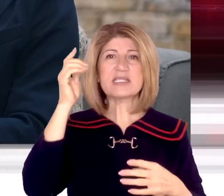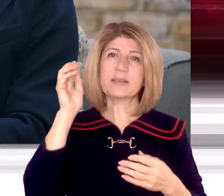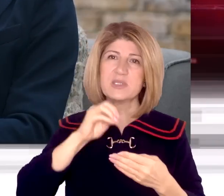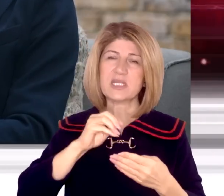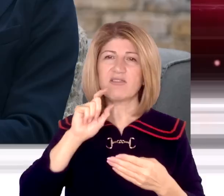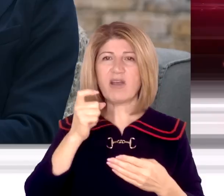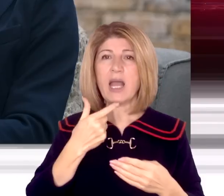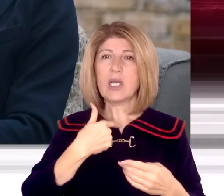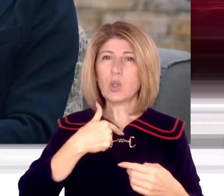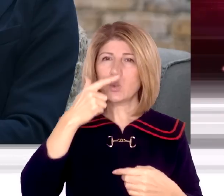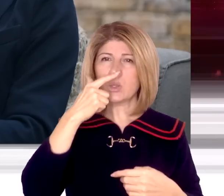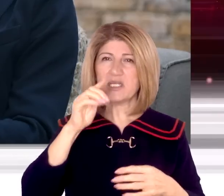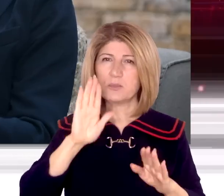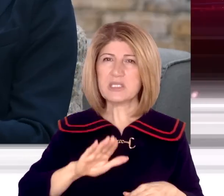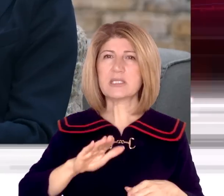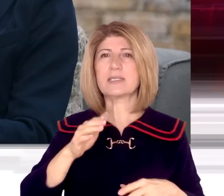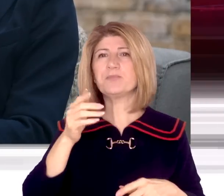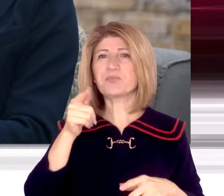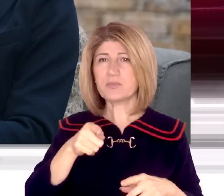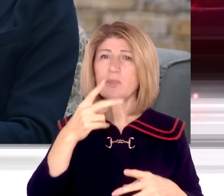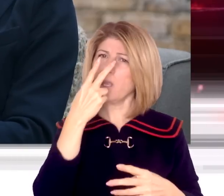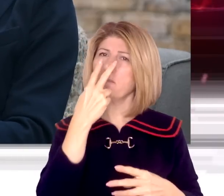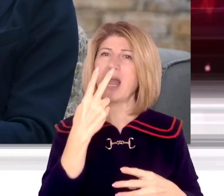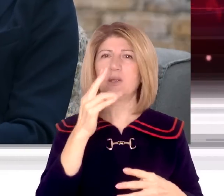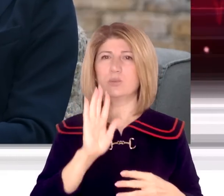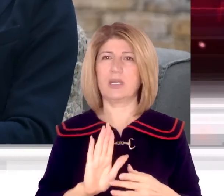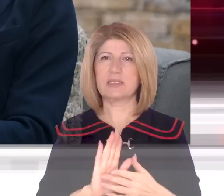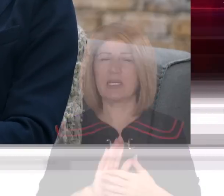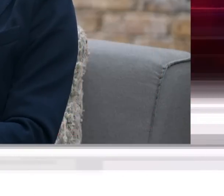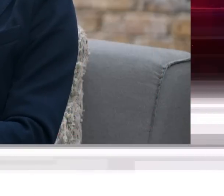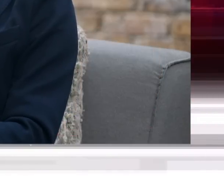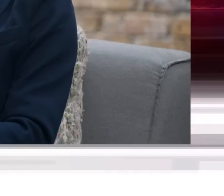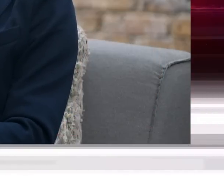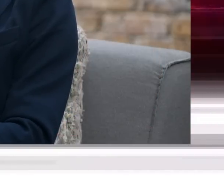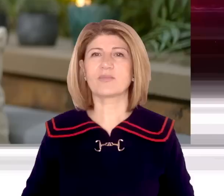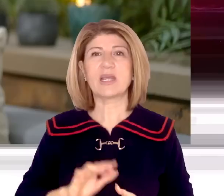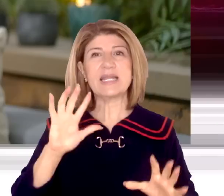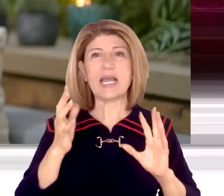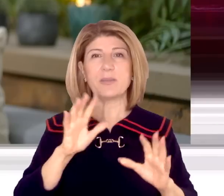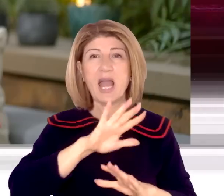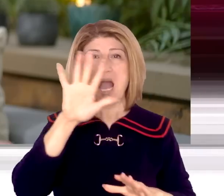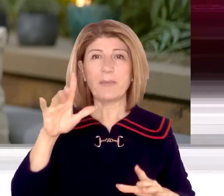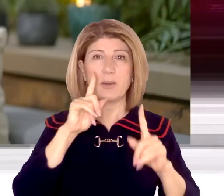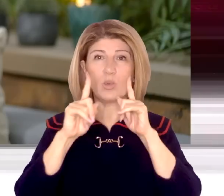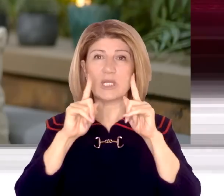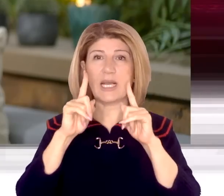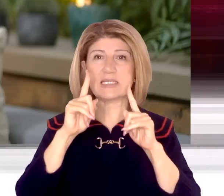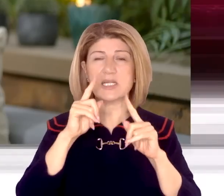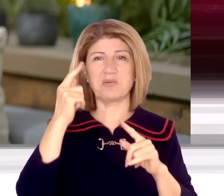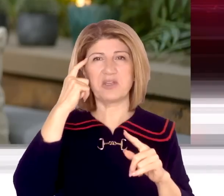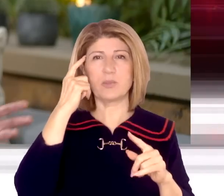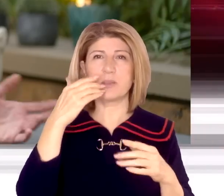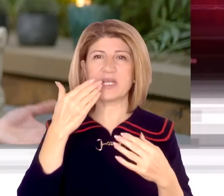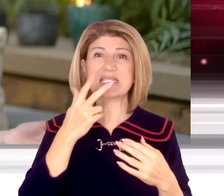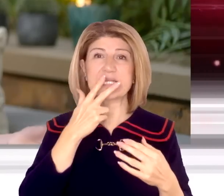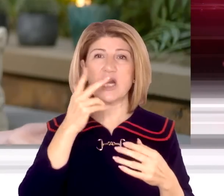اثراتی که روی حافظه باز میذاره و اثرات خونی که میتونه بذاره، خب اینا شناخته شده هست. تقریبا همه متخصصان معتقدن